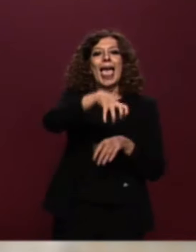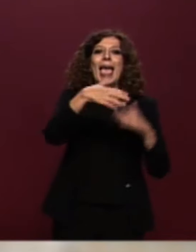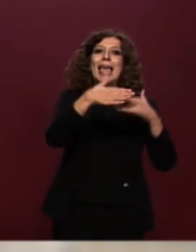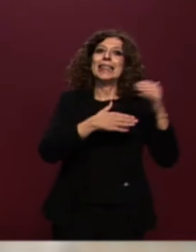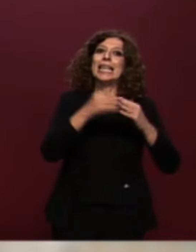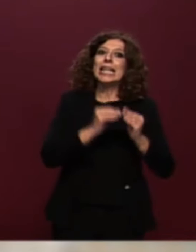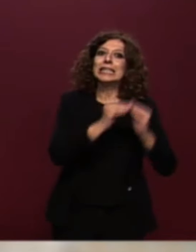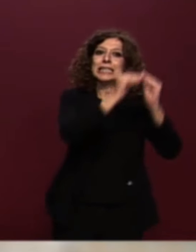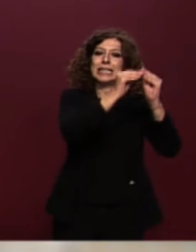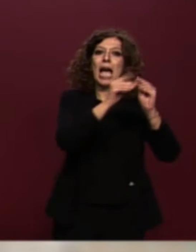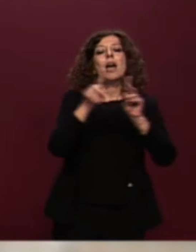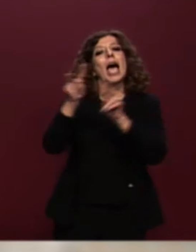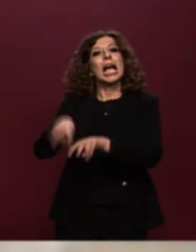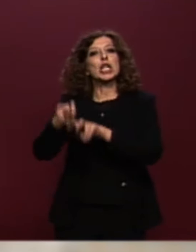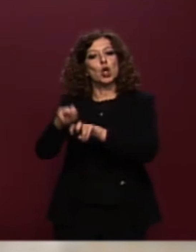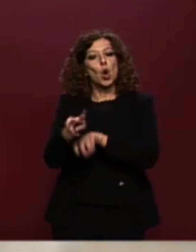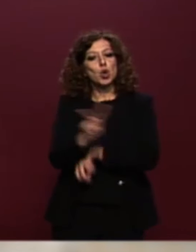primo nel quale